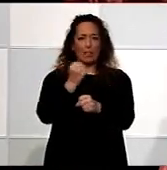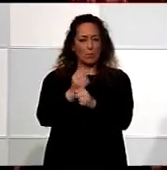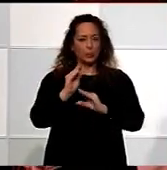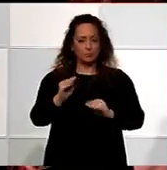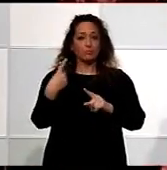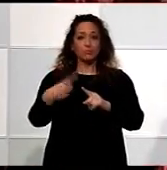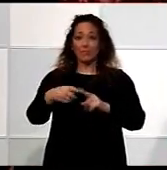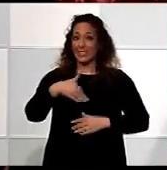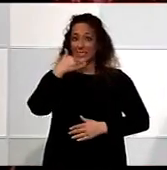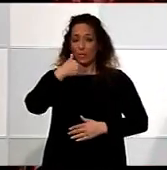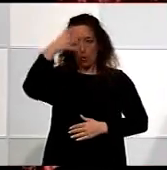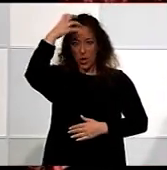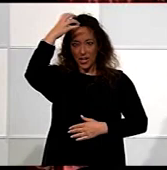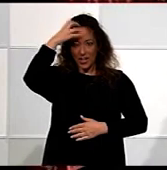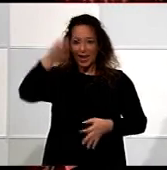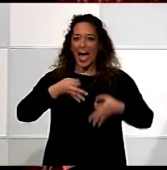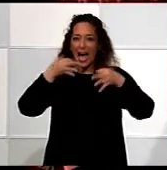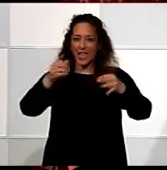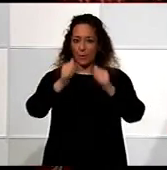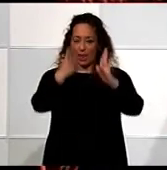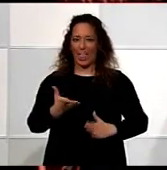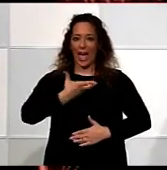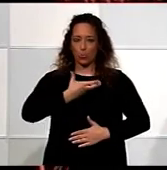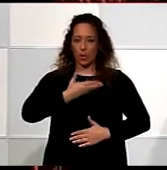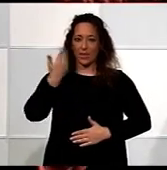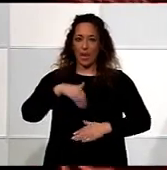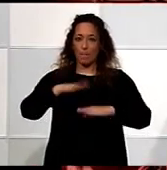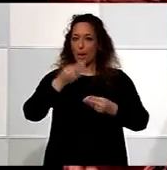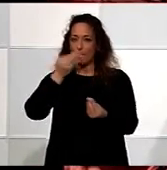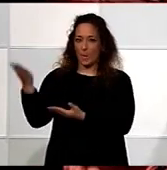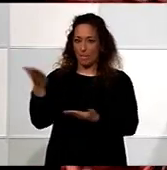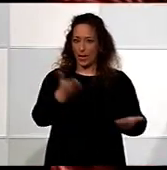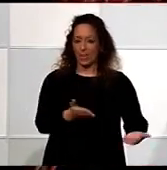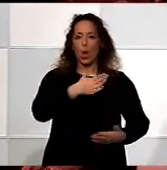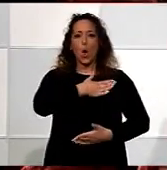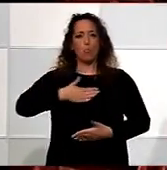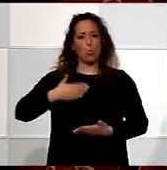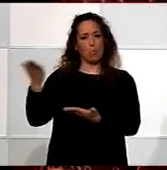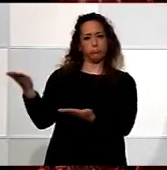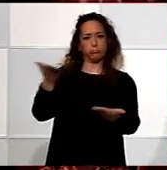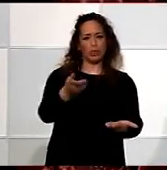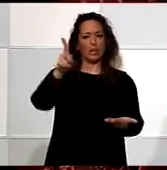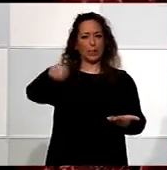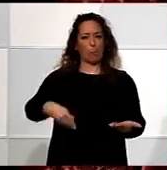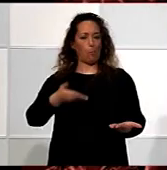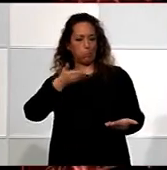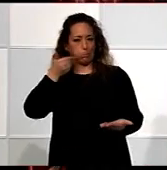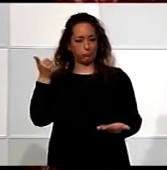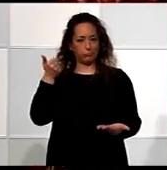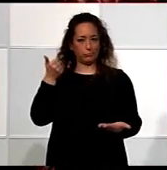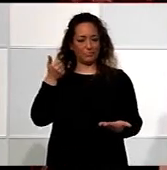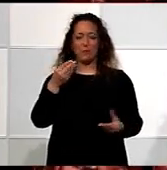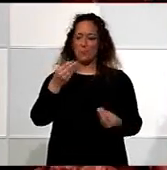els Reis ja són aquí, ja han arribat a l'Ajuntament per aquesta recepció i, per tant, volem que el rebi amb tots els honors tal i com toca. Per